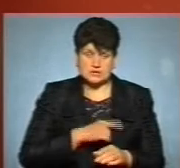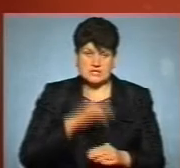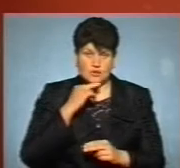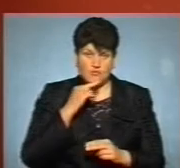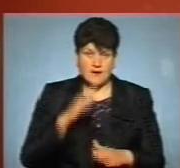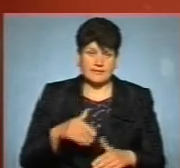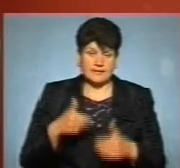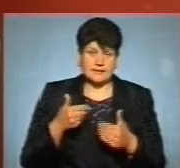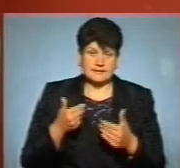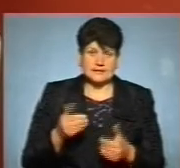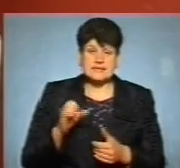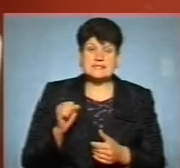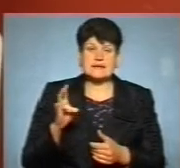надається